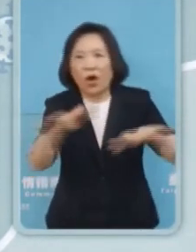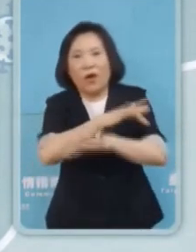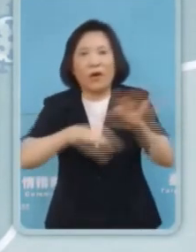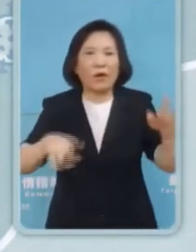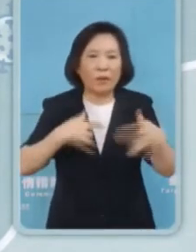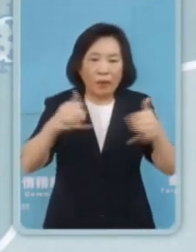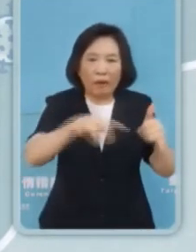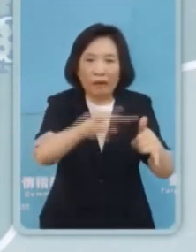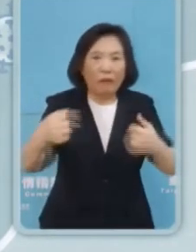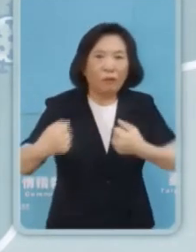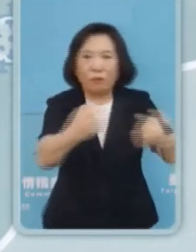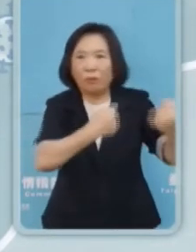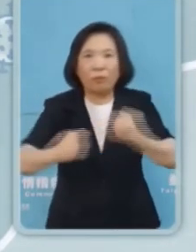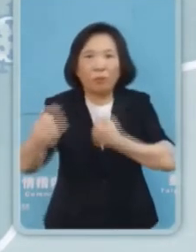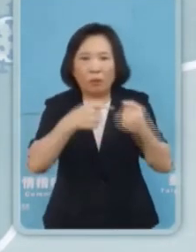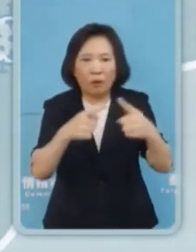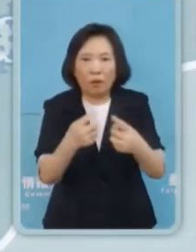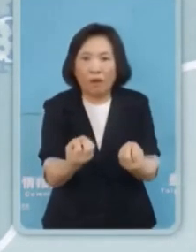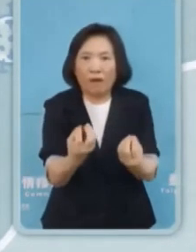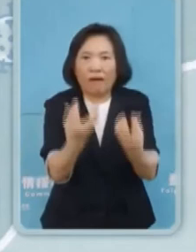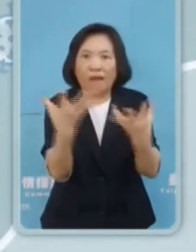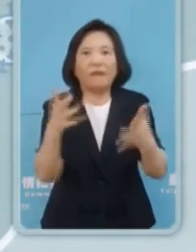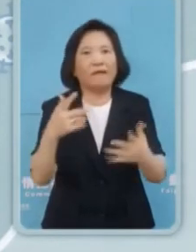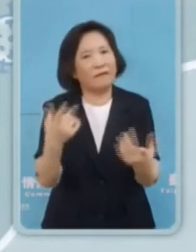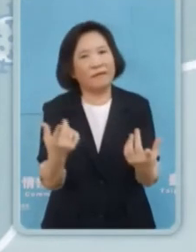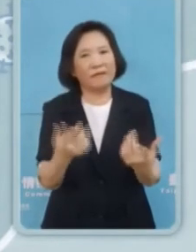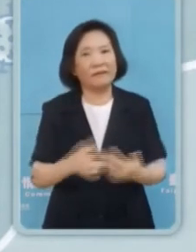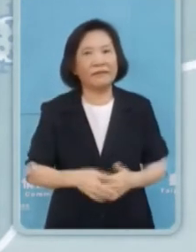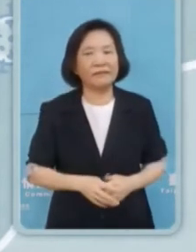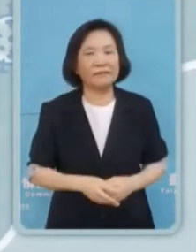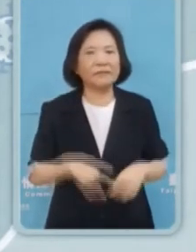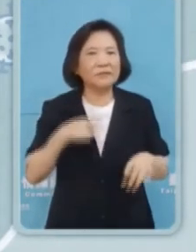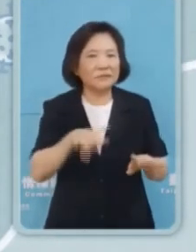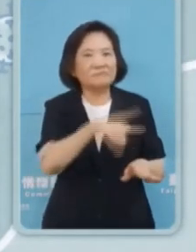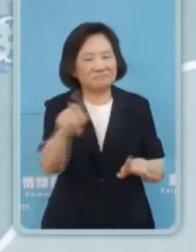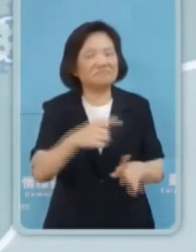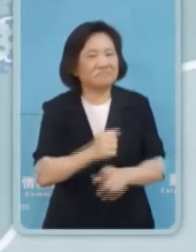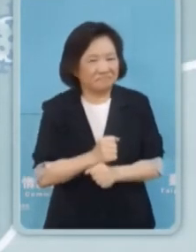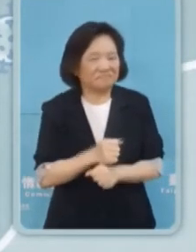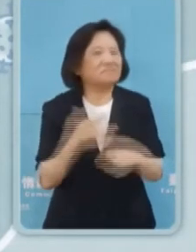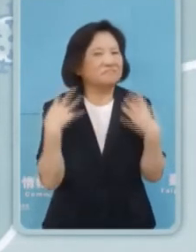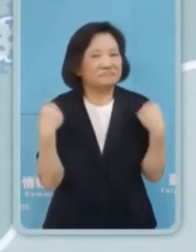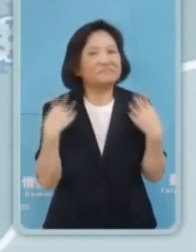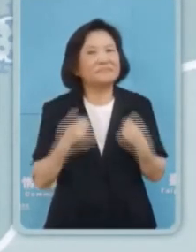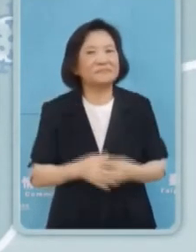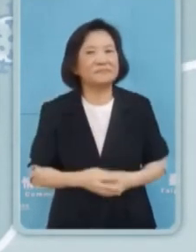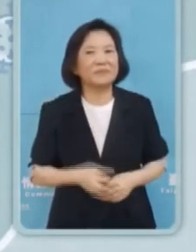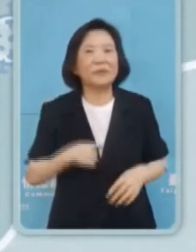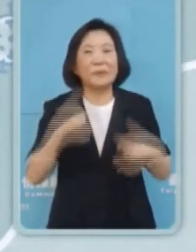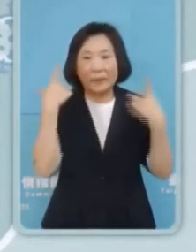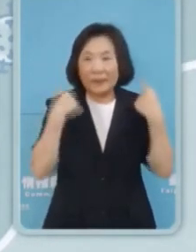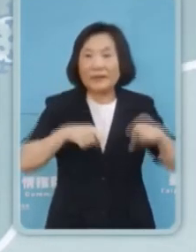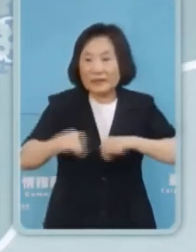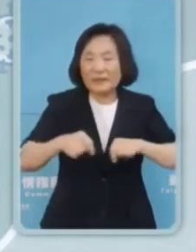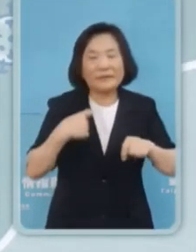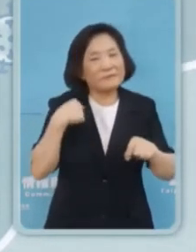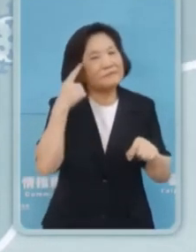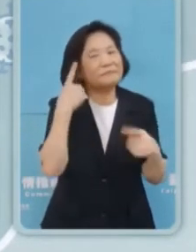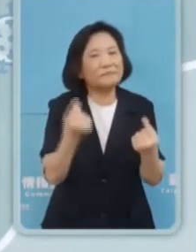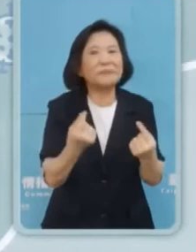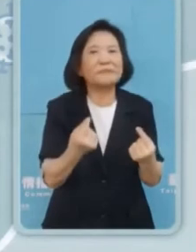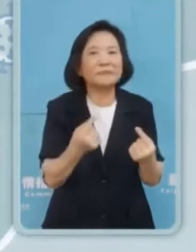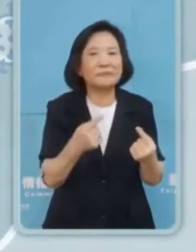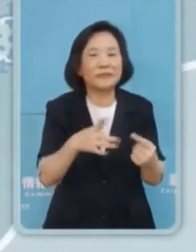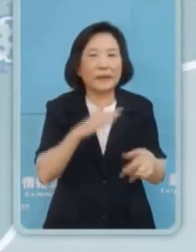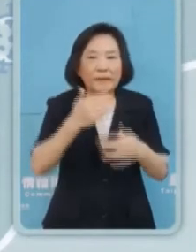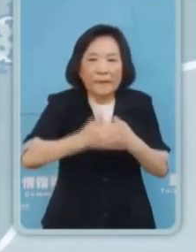马路上车子真的多起来了，所以我也觉得还是要小心的哈。那我们还是按照原定计划，你知道哈，逐步放